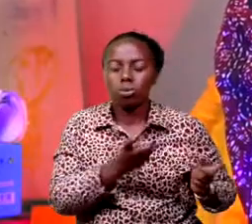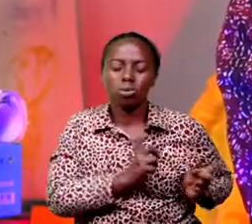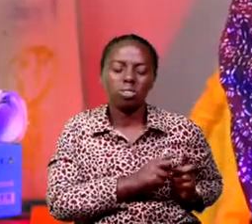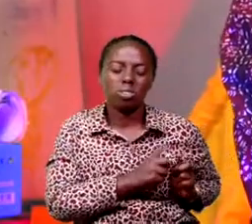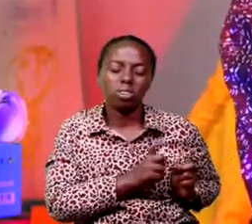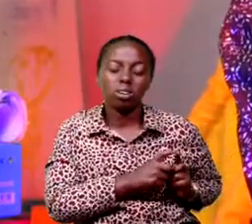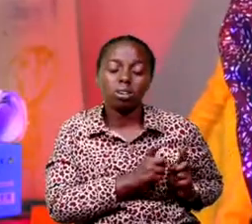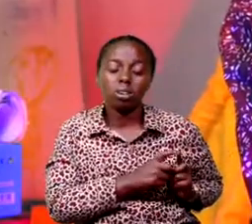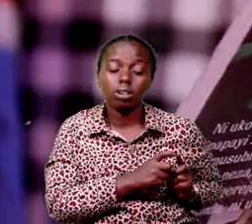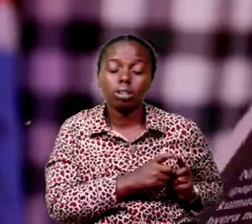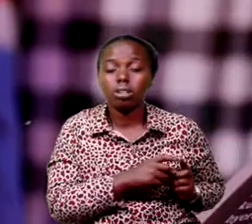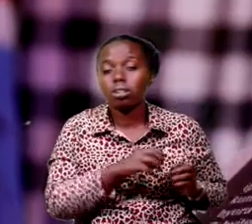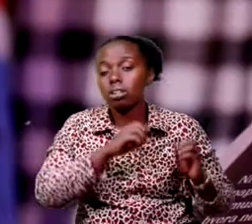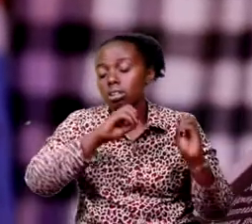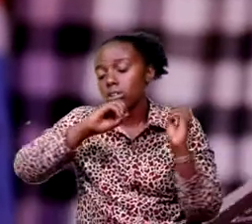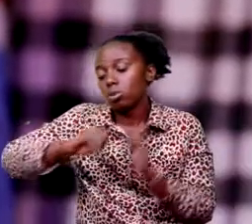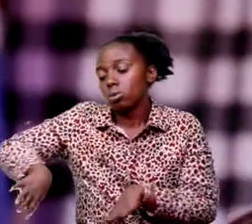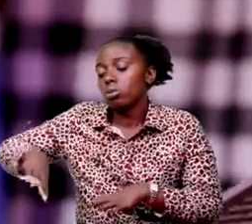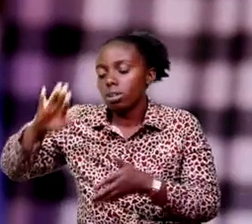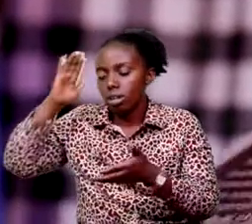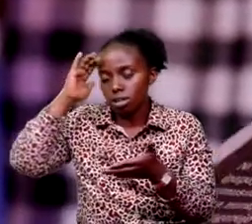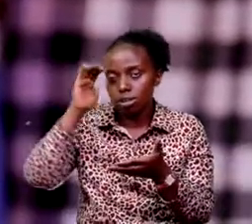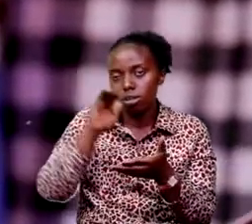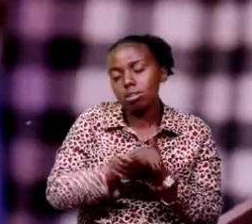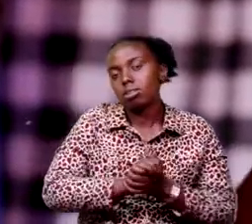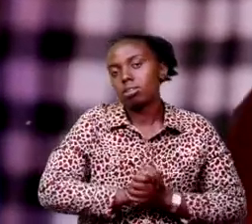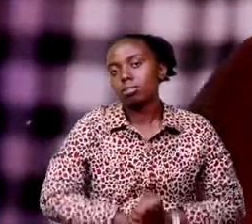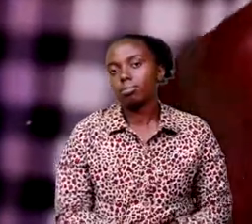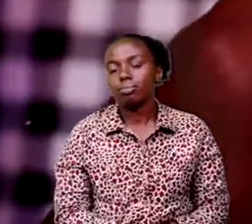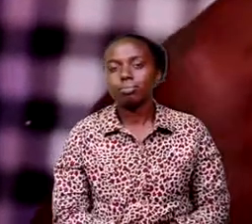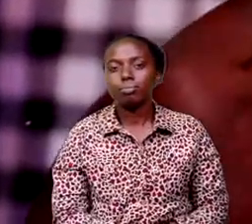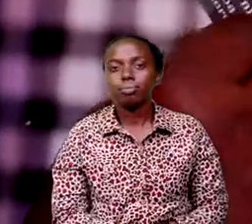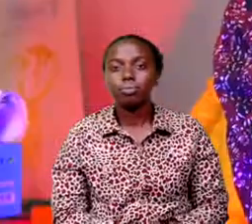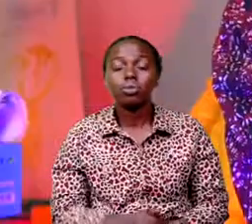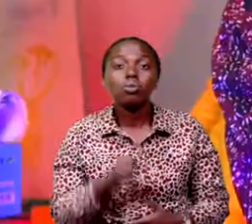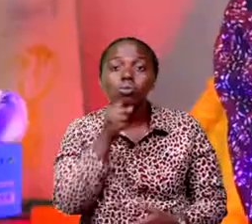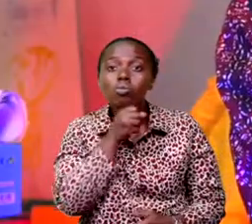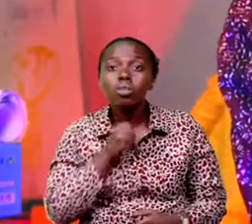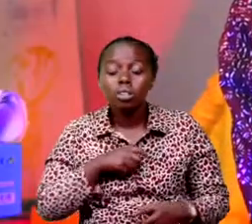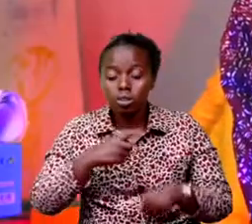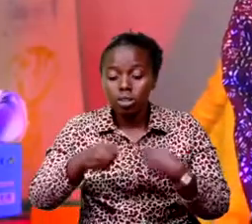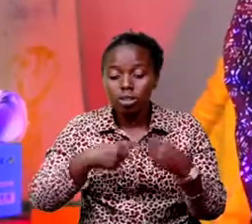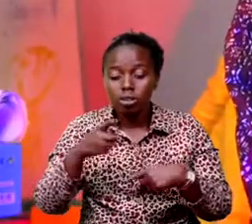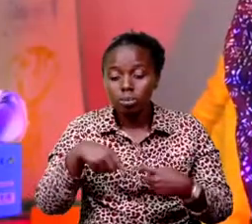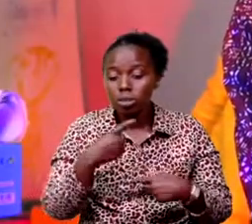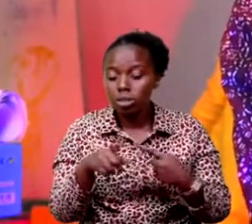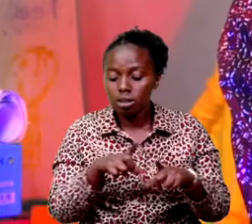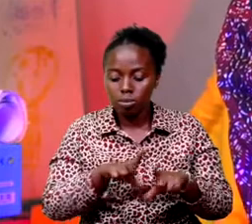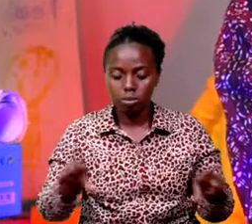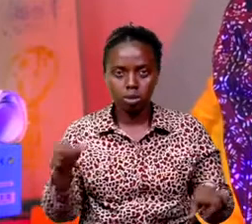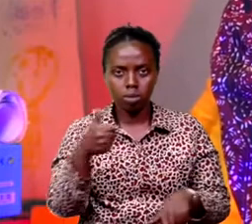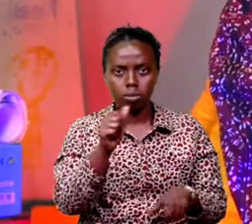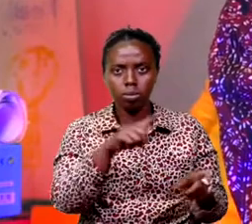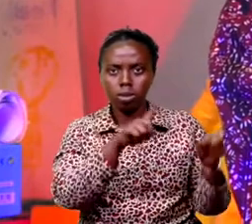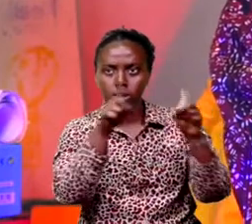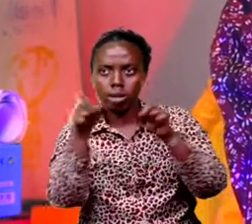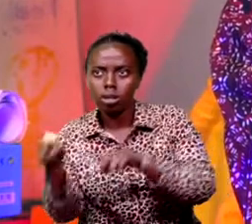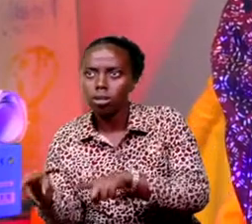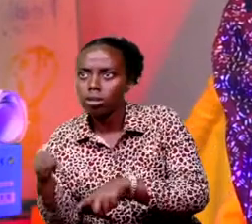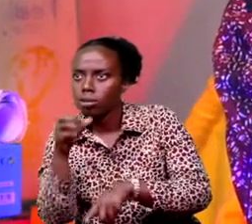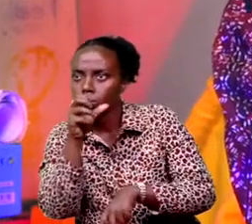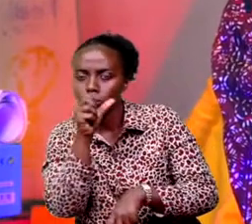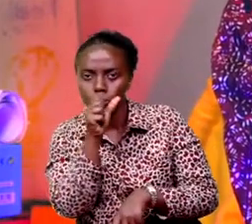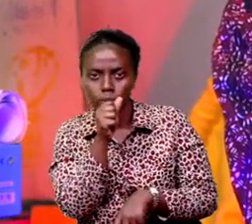agahinda nuko duta icyizere nuko umukecuru akomeza kugenda mu murima we agera ku